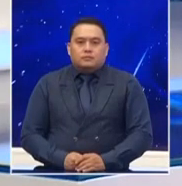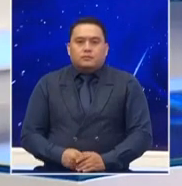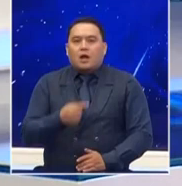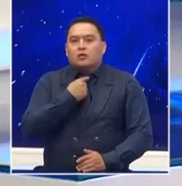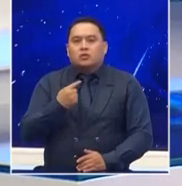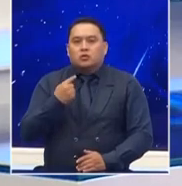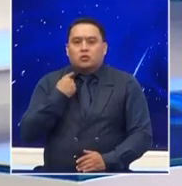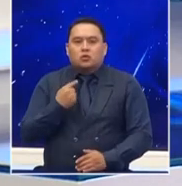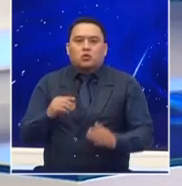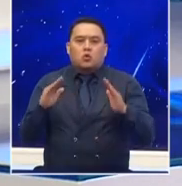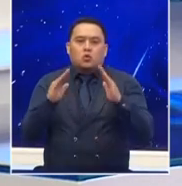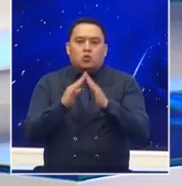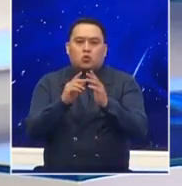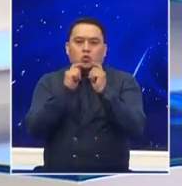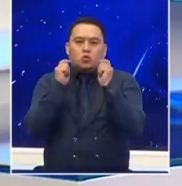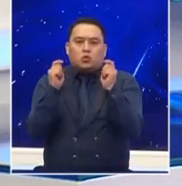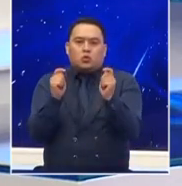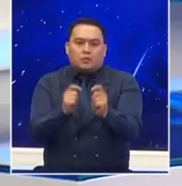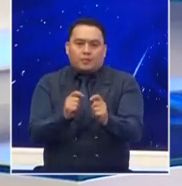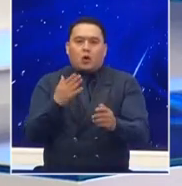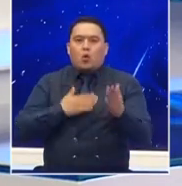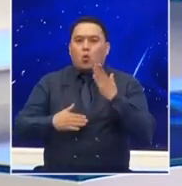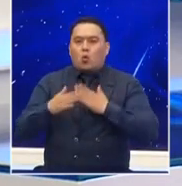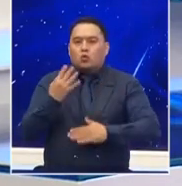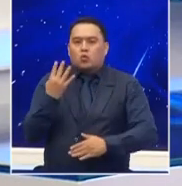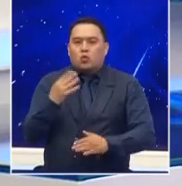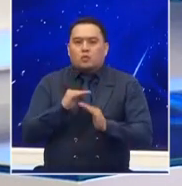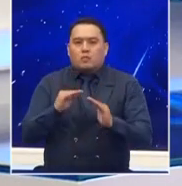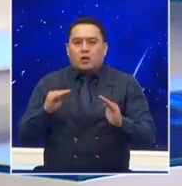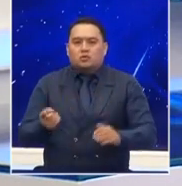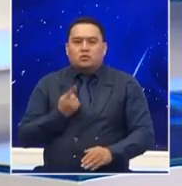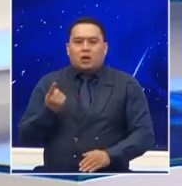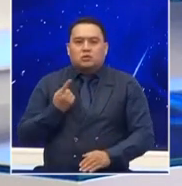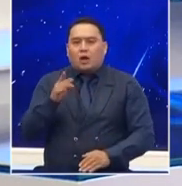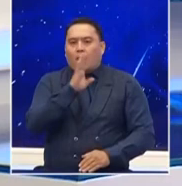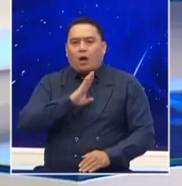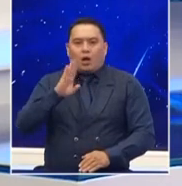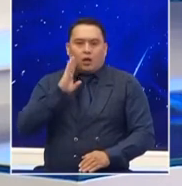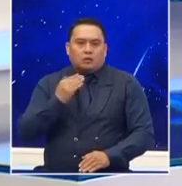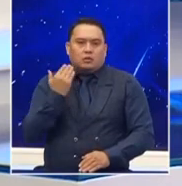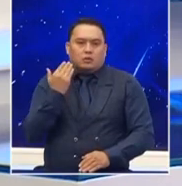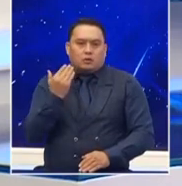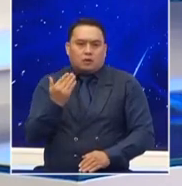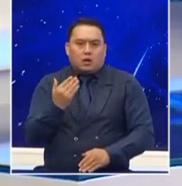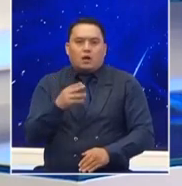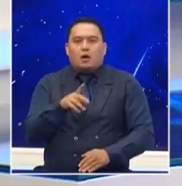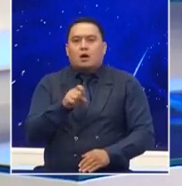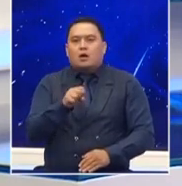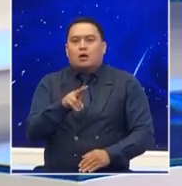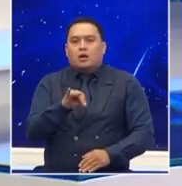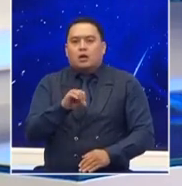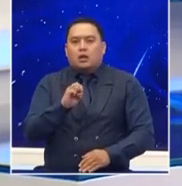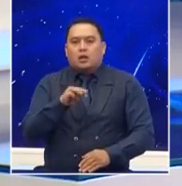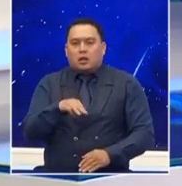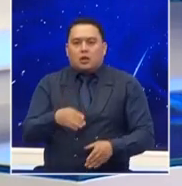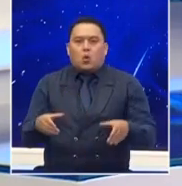Талдықорғандық тағы бір мұқтаж отбасы үйлі болды. Мұндай қуанышқа 4 баланы жалғыз басты ана Кенжетай Алшанбаева бөленді. Бұл